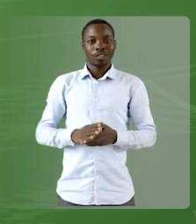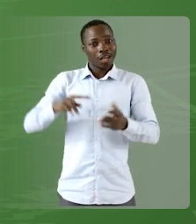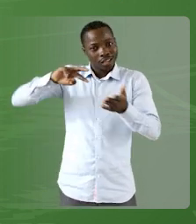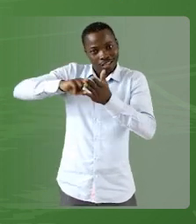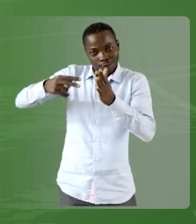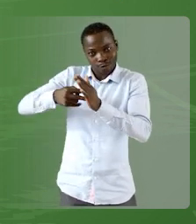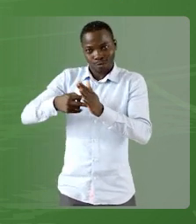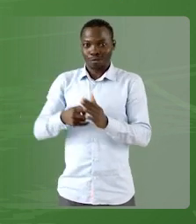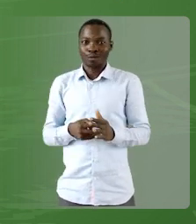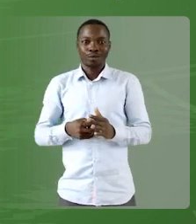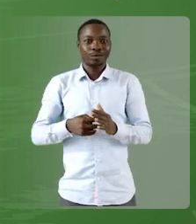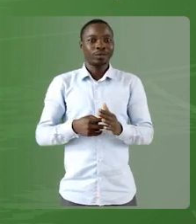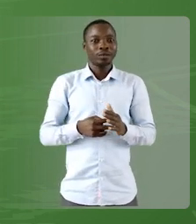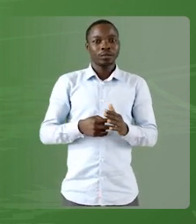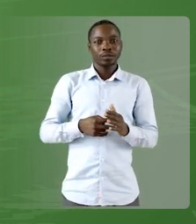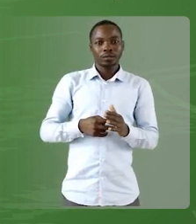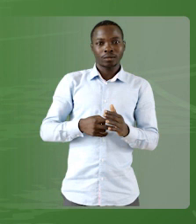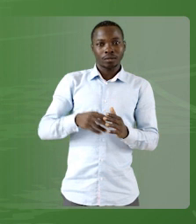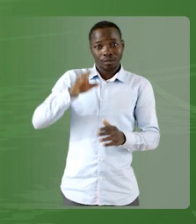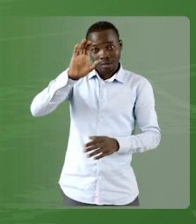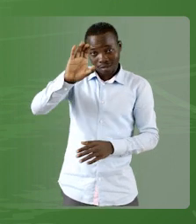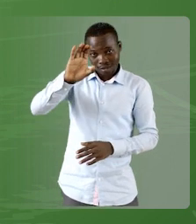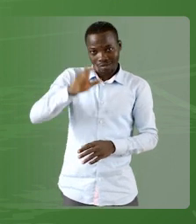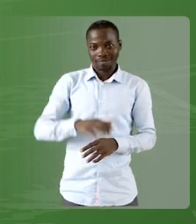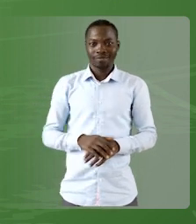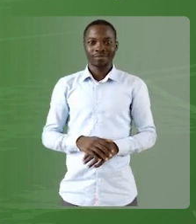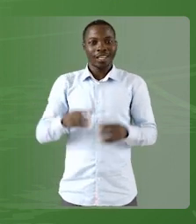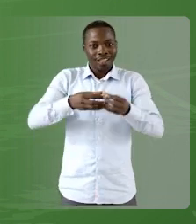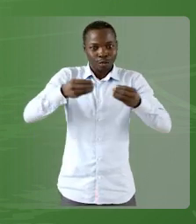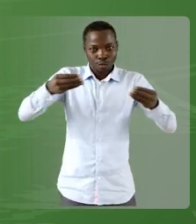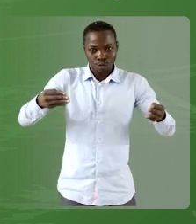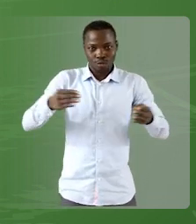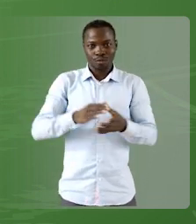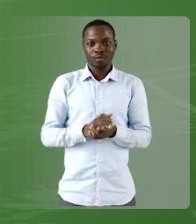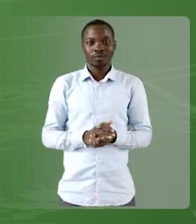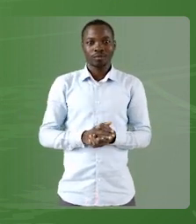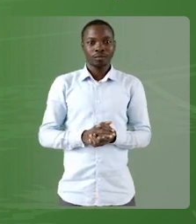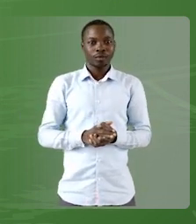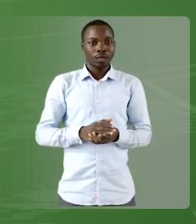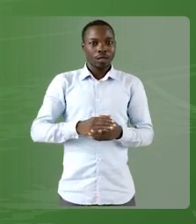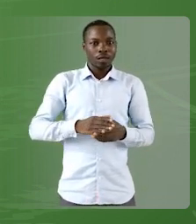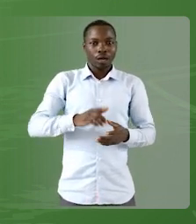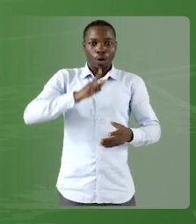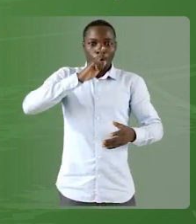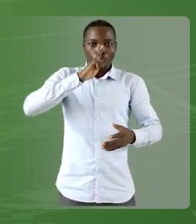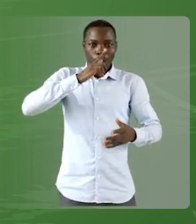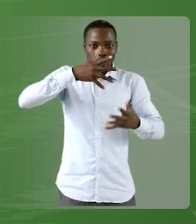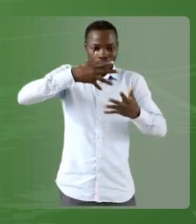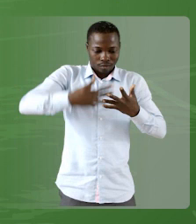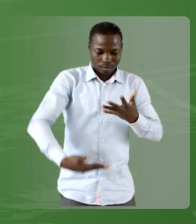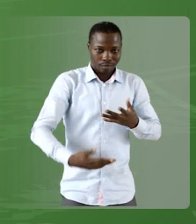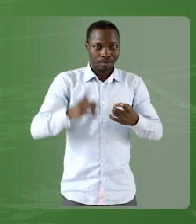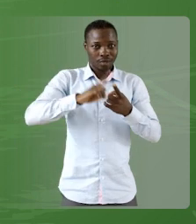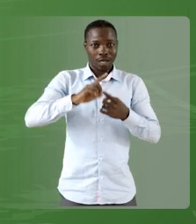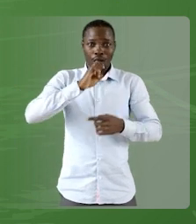la définition qui porte la lettre numéro C. Un sol perméable à